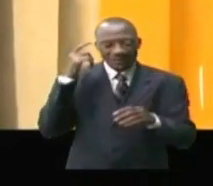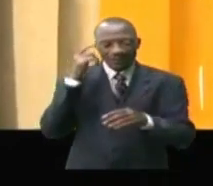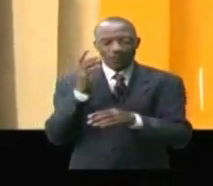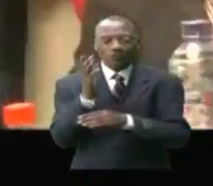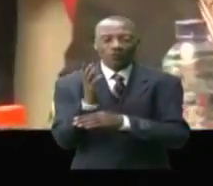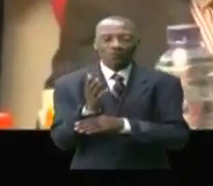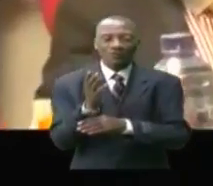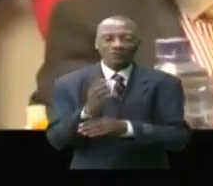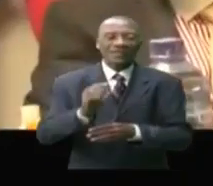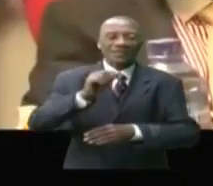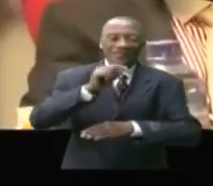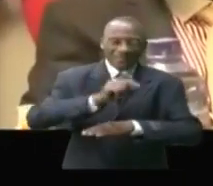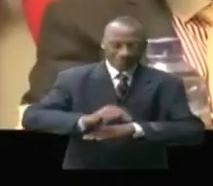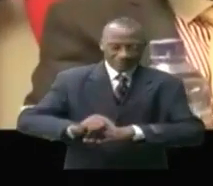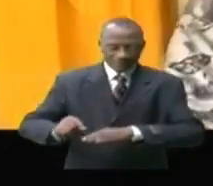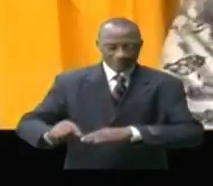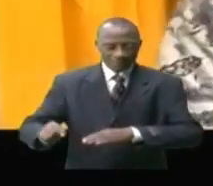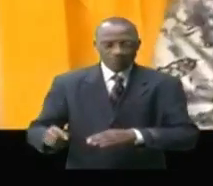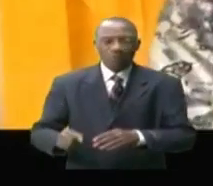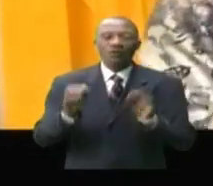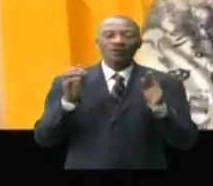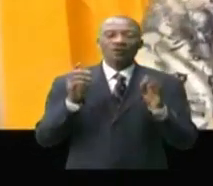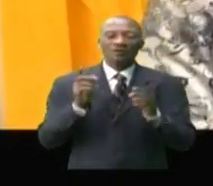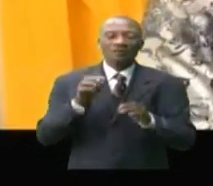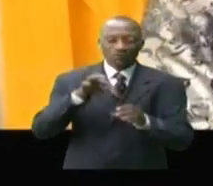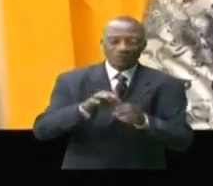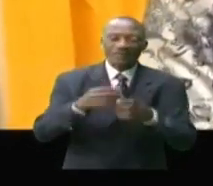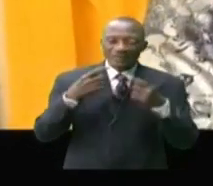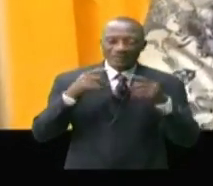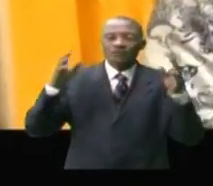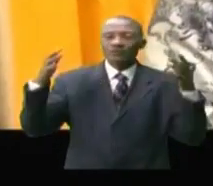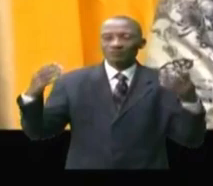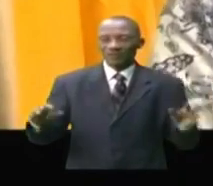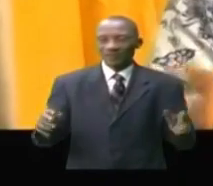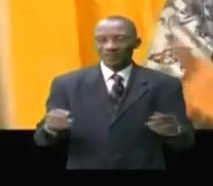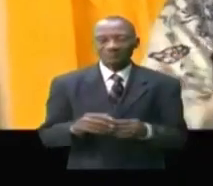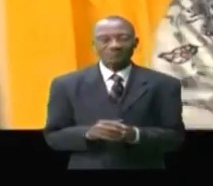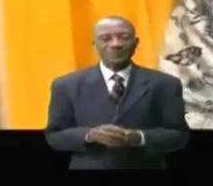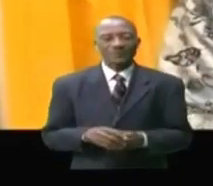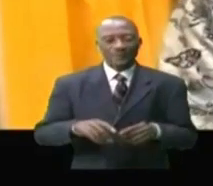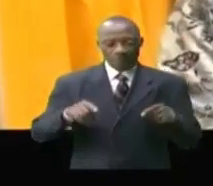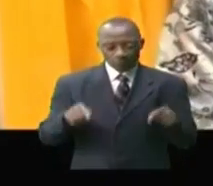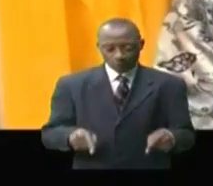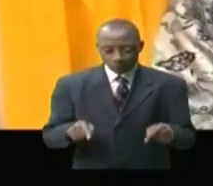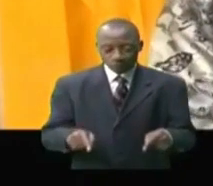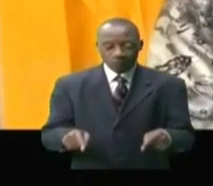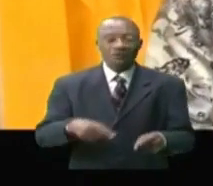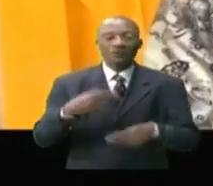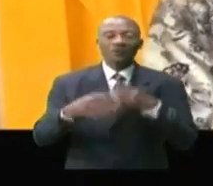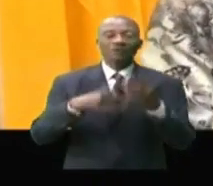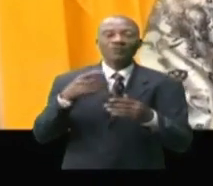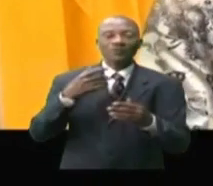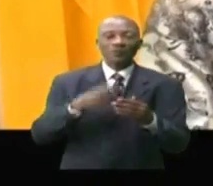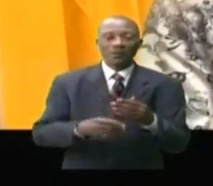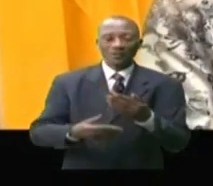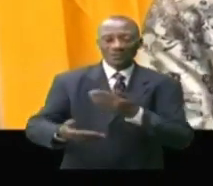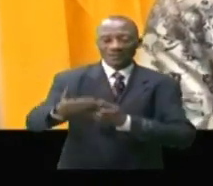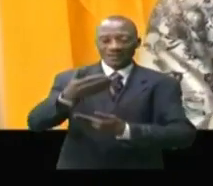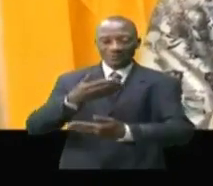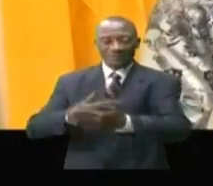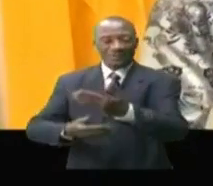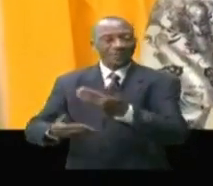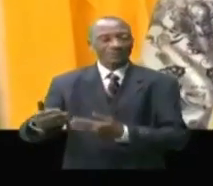plein succès à la nouvelle équipe dirigeante. Ce que je peux dire, je le conjure, dans Madame la Présidente, de pouvoir